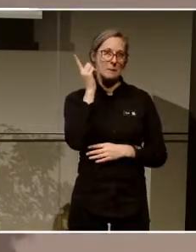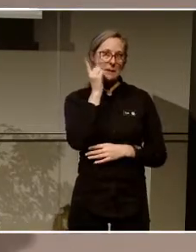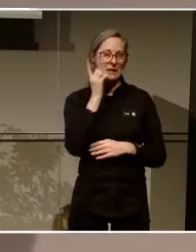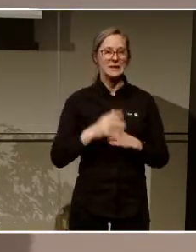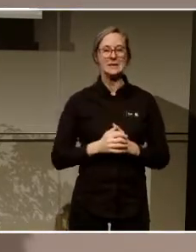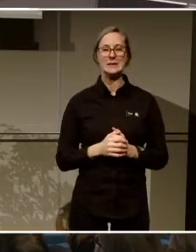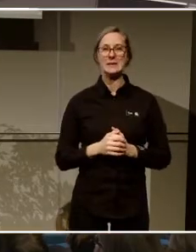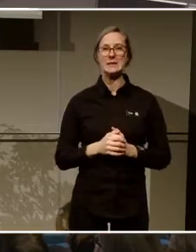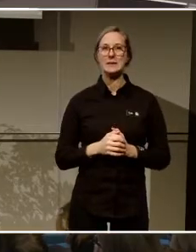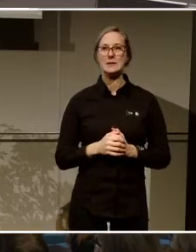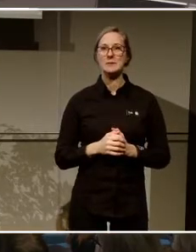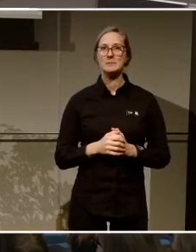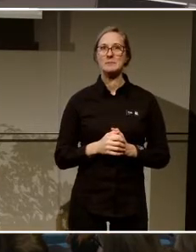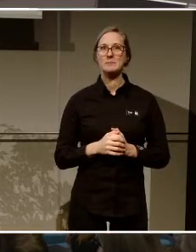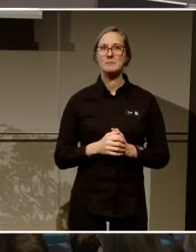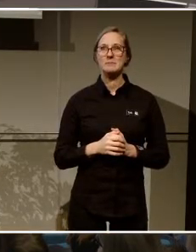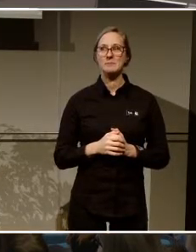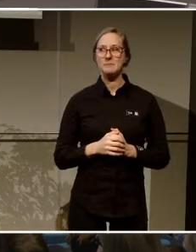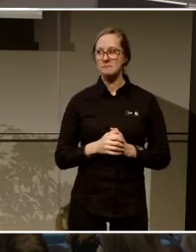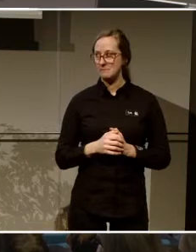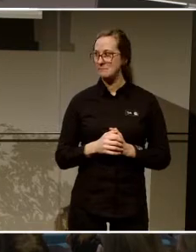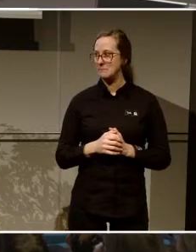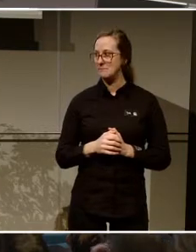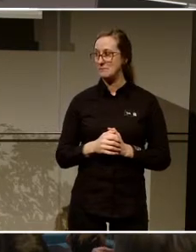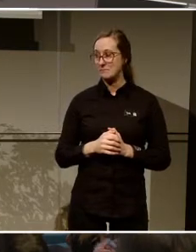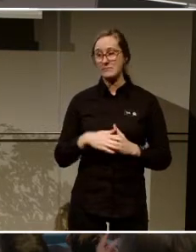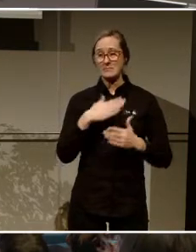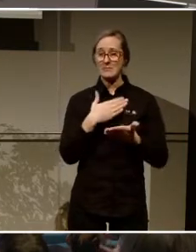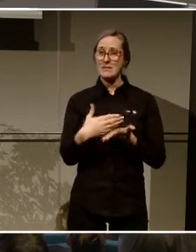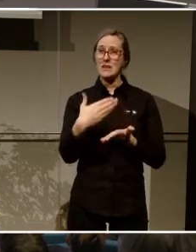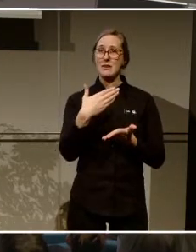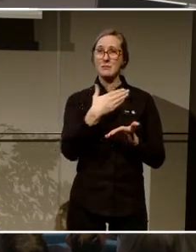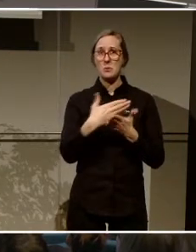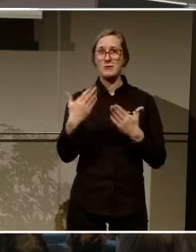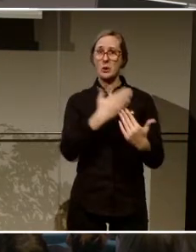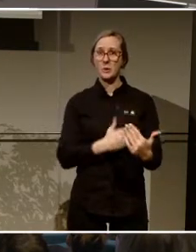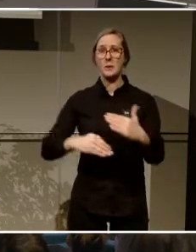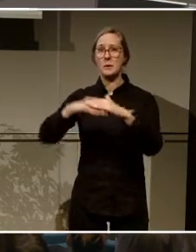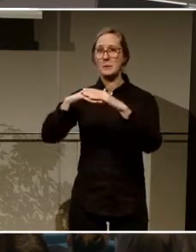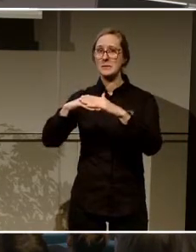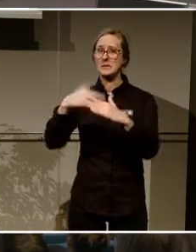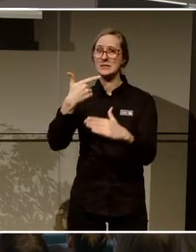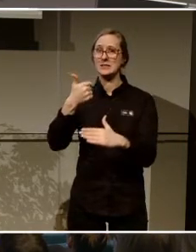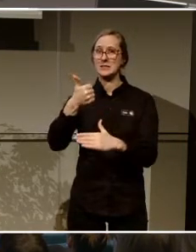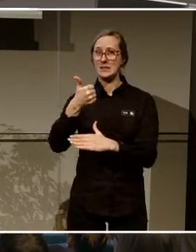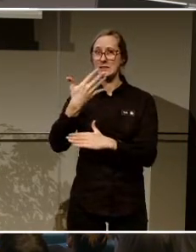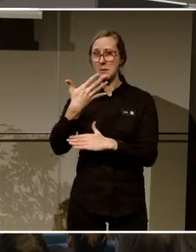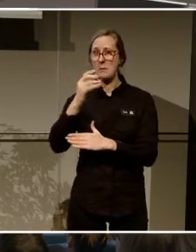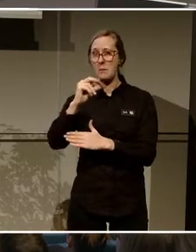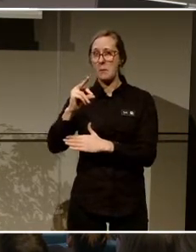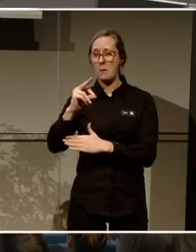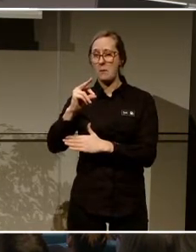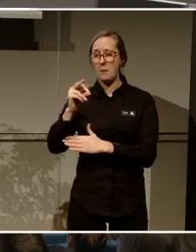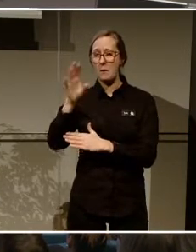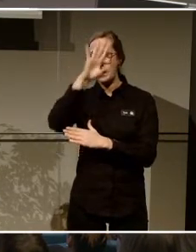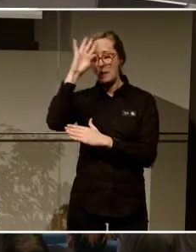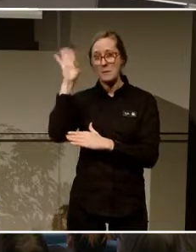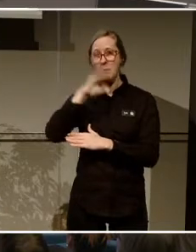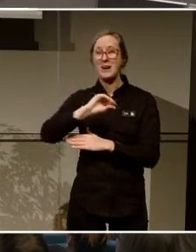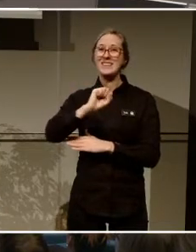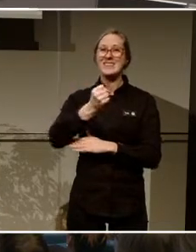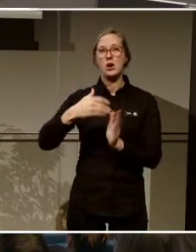då. Och här är det fortfarande så att upp till 65 års ålder så är det i alla fall mer än 9 av 10 som